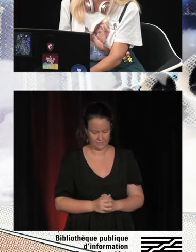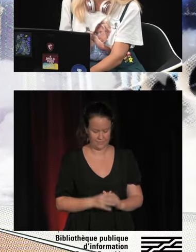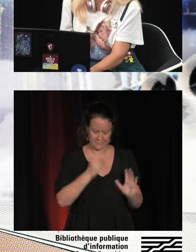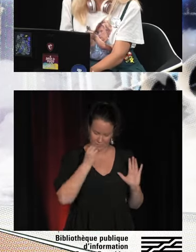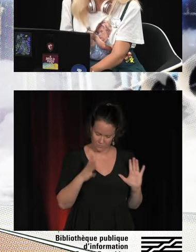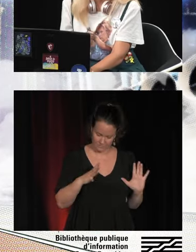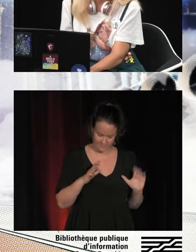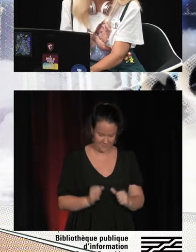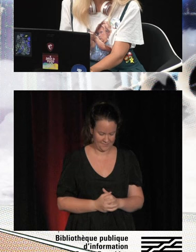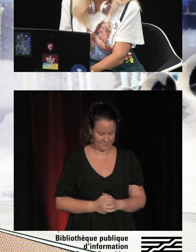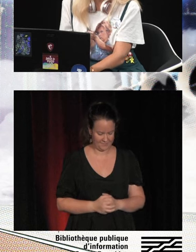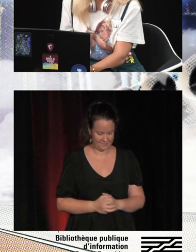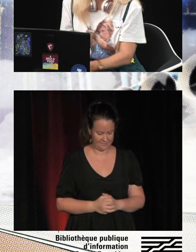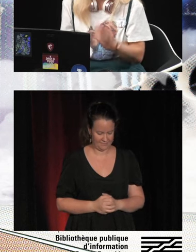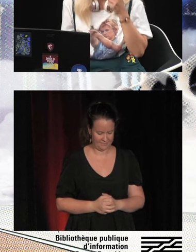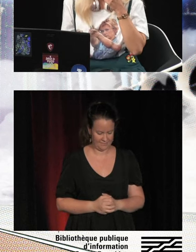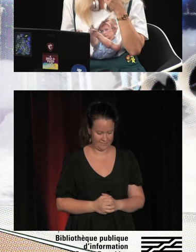Voilà ! Là, on est passé. Allez.